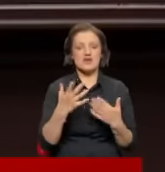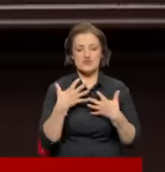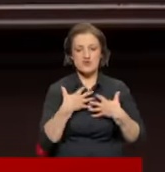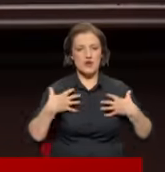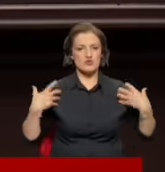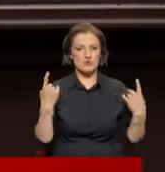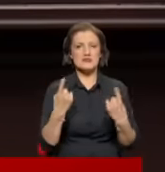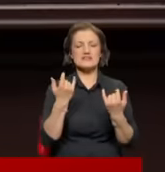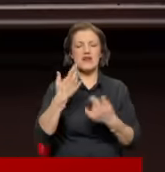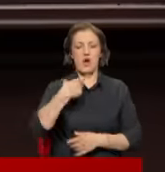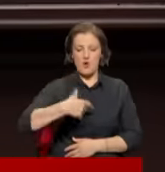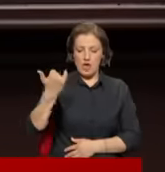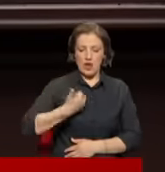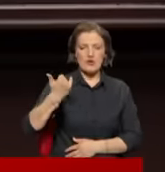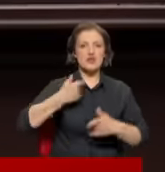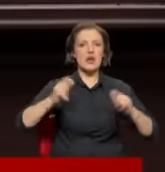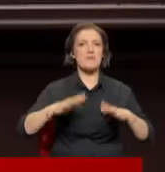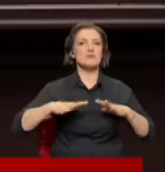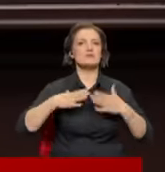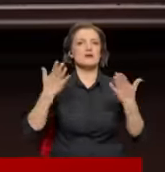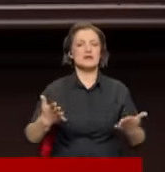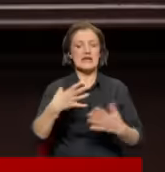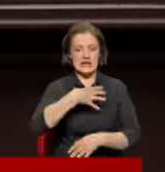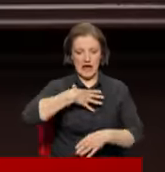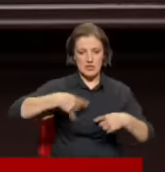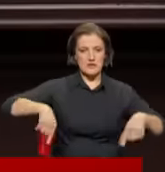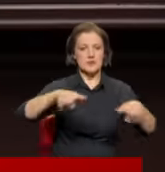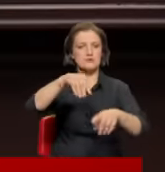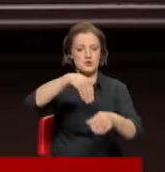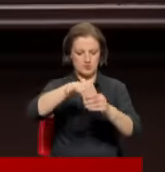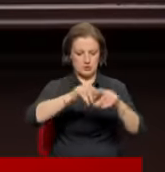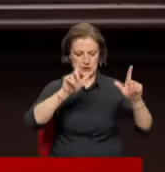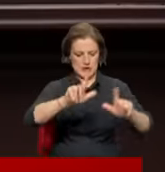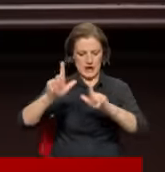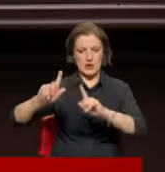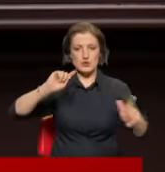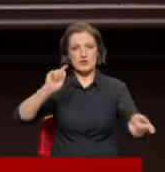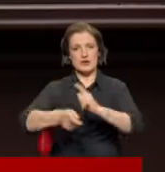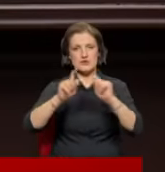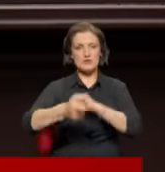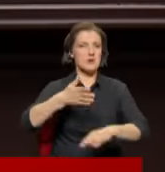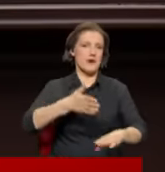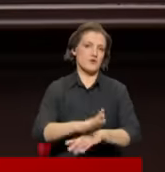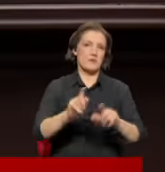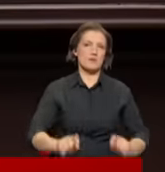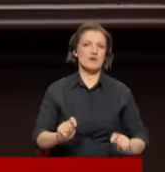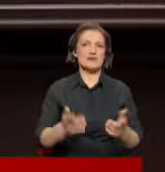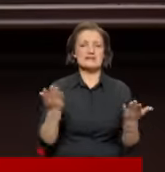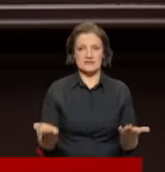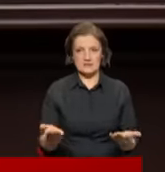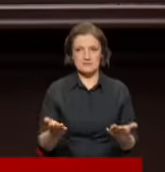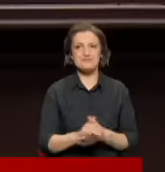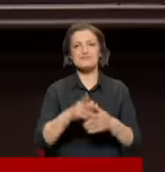cesur bir öz eleştiri yapmamızı istemiştir. Kendi bünyemizde gerekli değişimi gerçekleştirecek